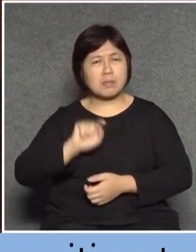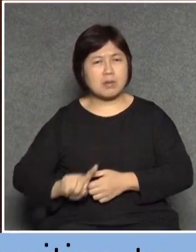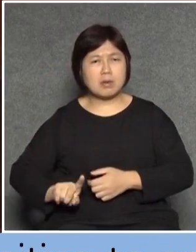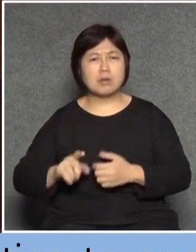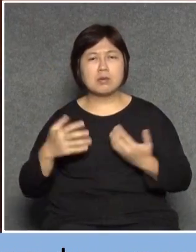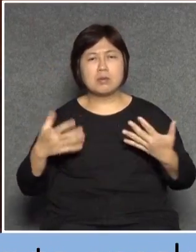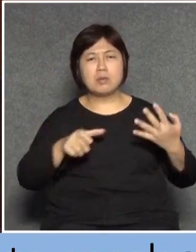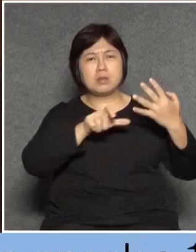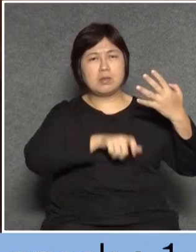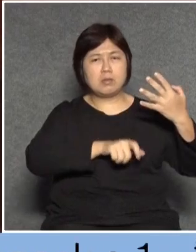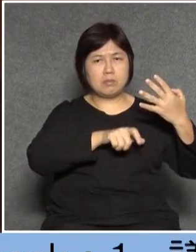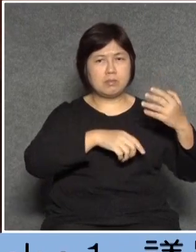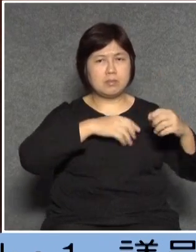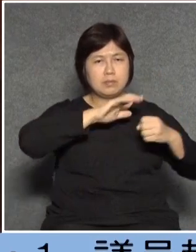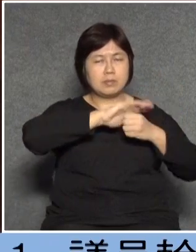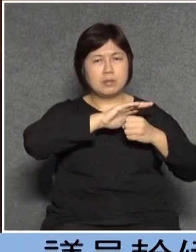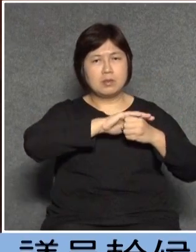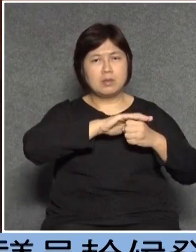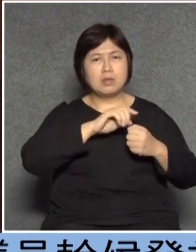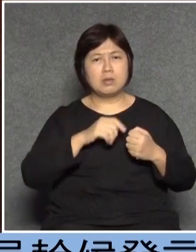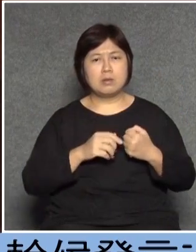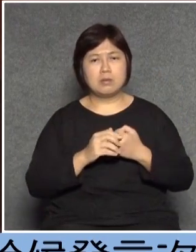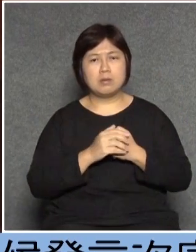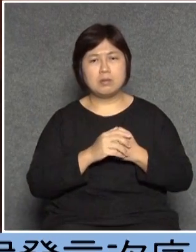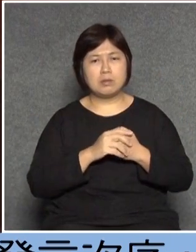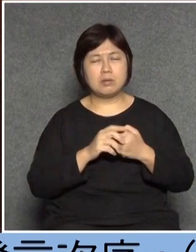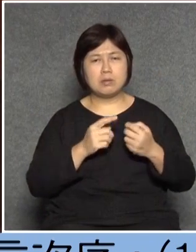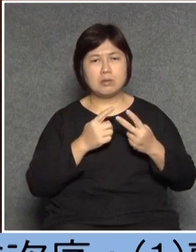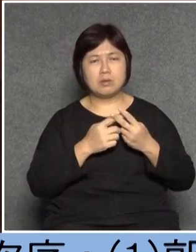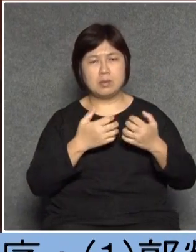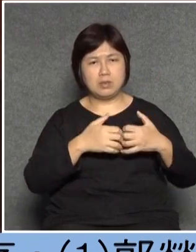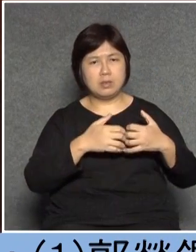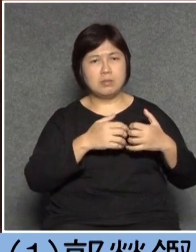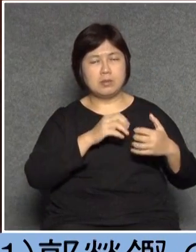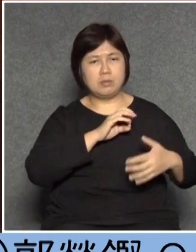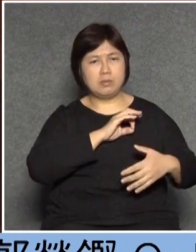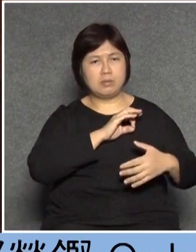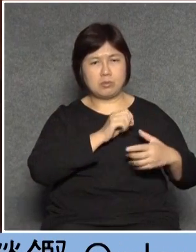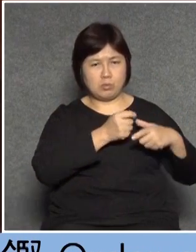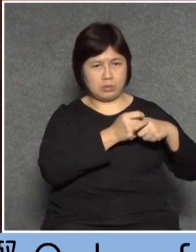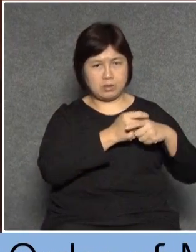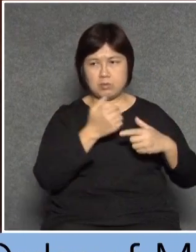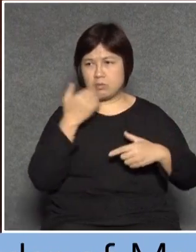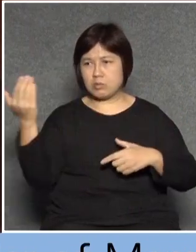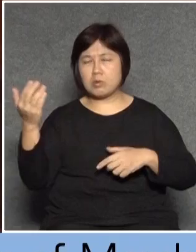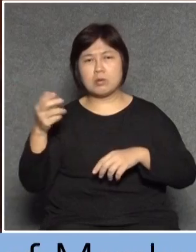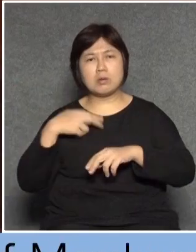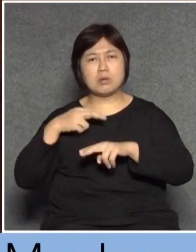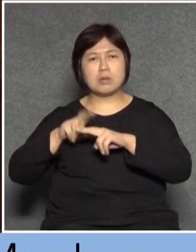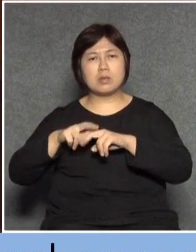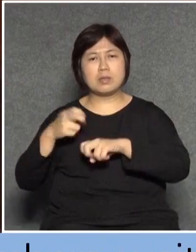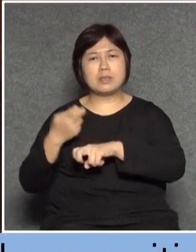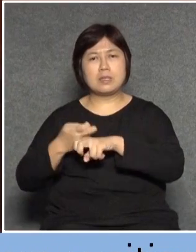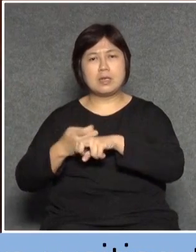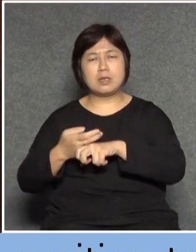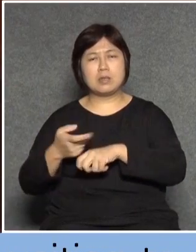月，日本本田技研工业株式会社控告中国石家庄双环汽车股